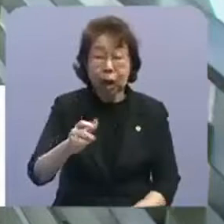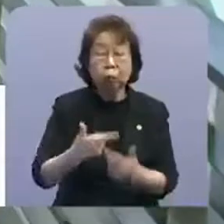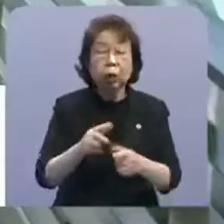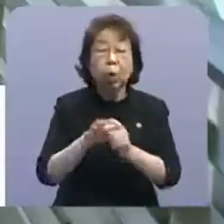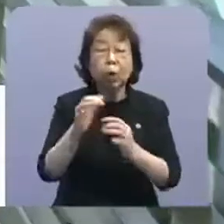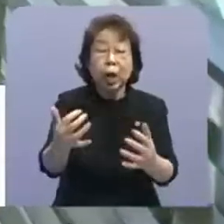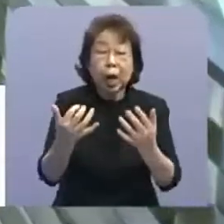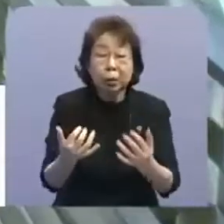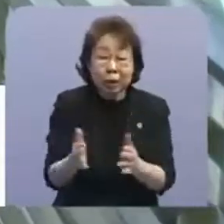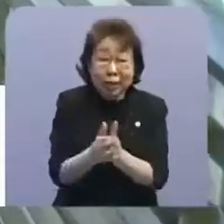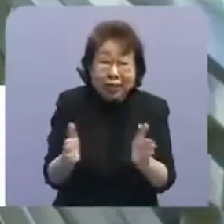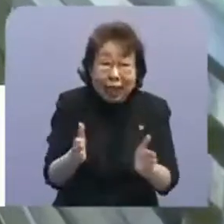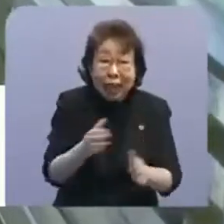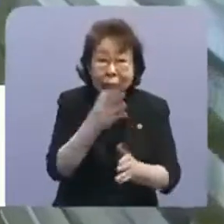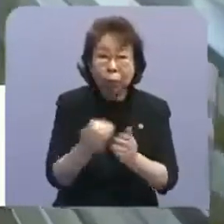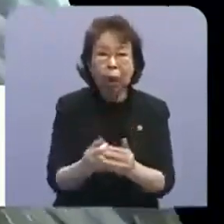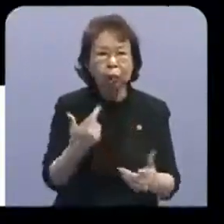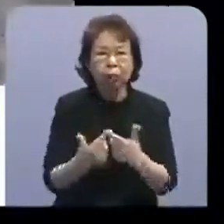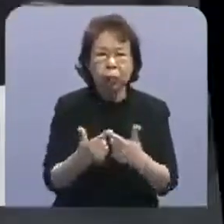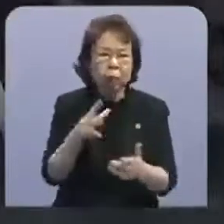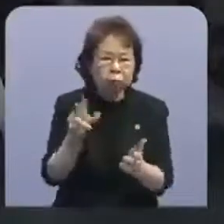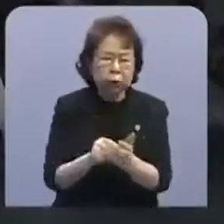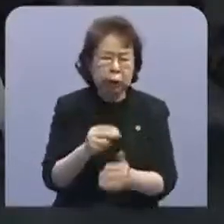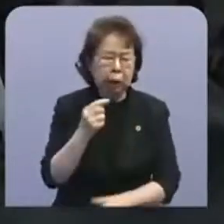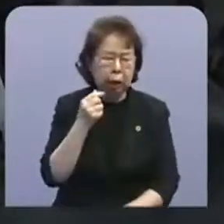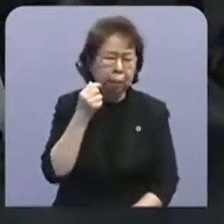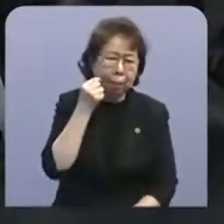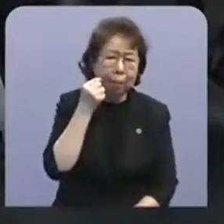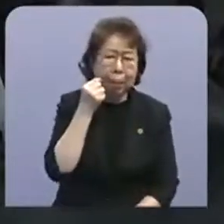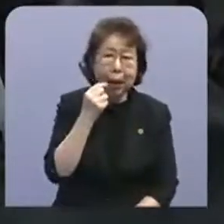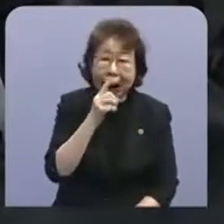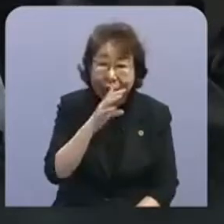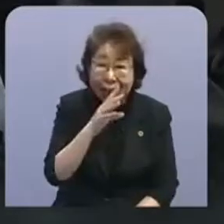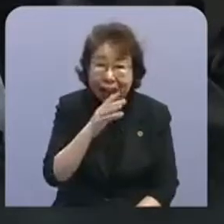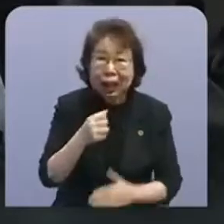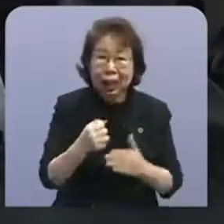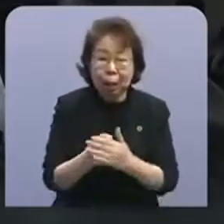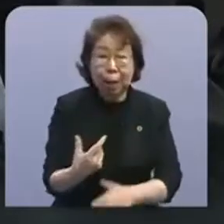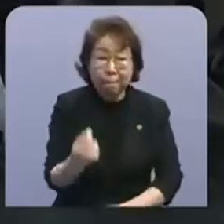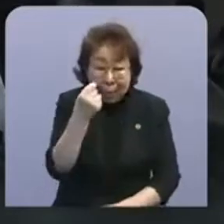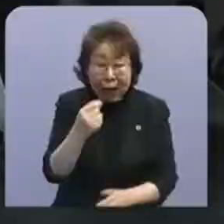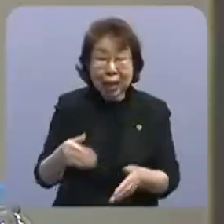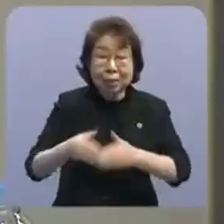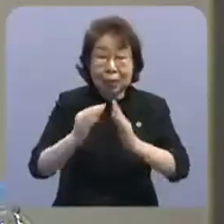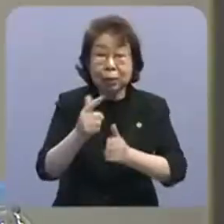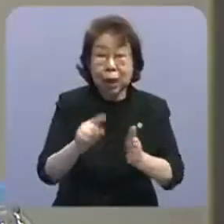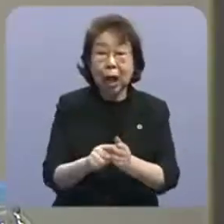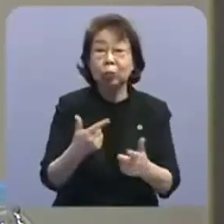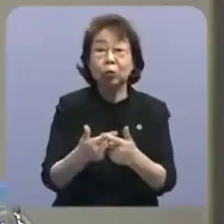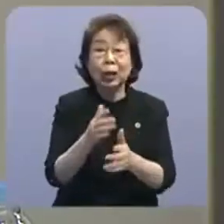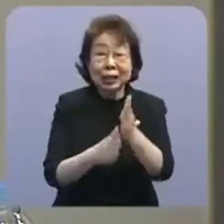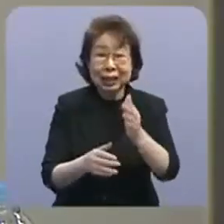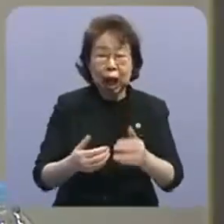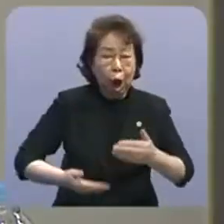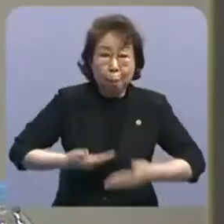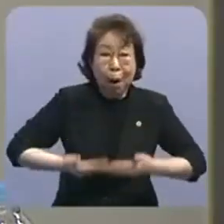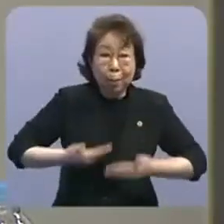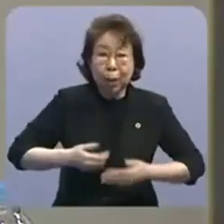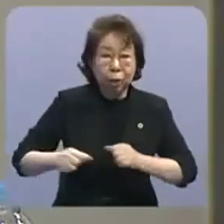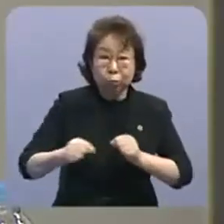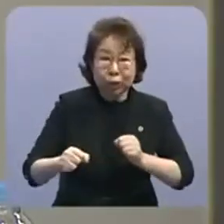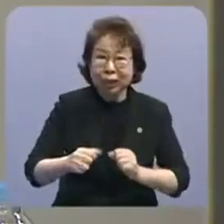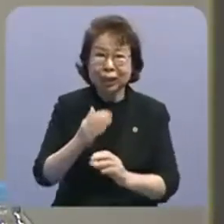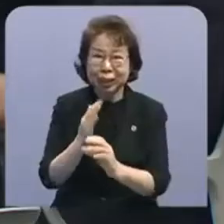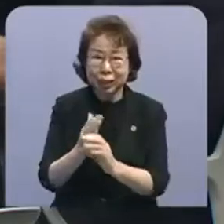유치에 나선 부산시로서는 악재입니다. 이 때문에 조기 개항의 해법을 찾기 위해 부산시가 바쁘게 움직이기